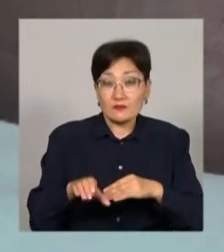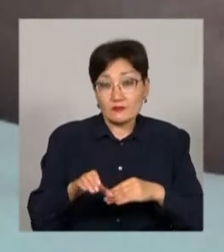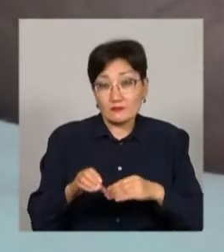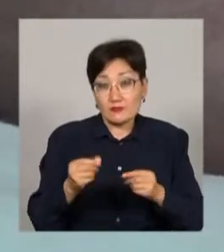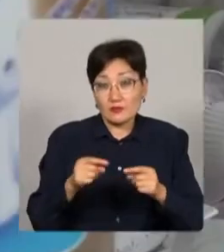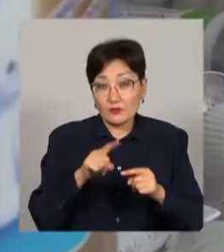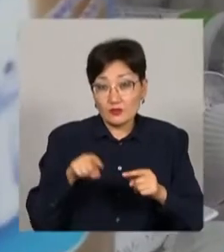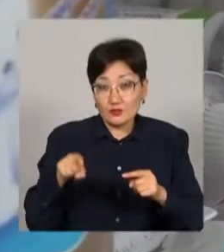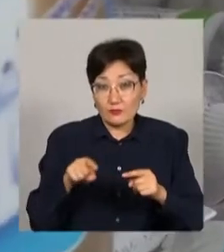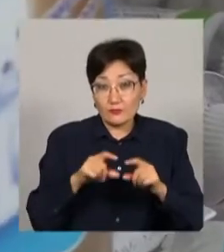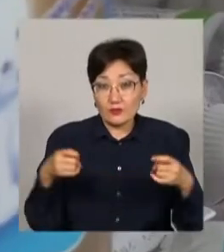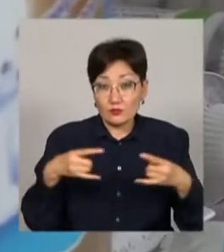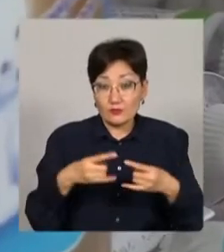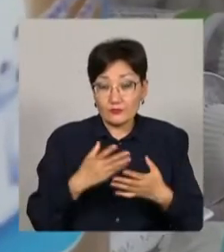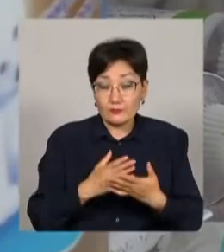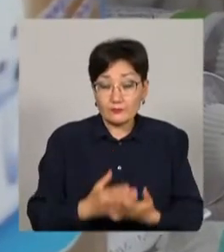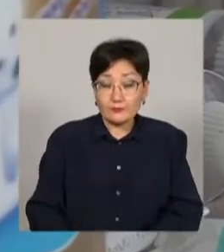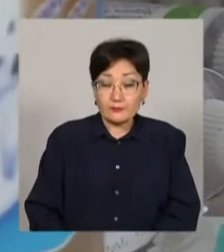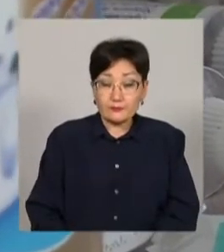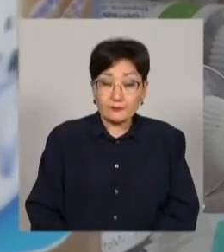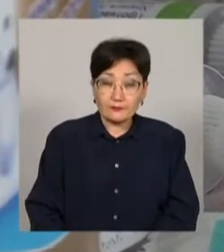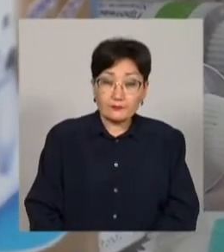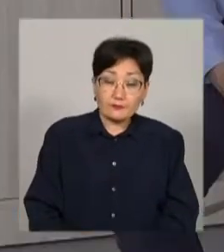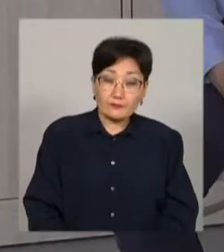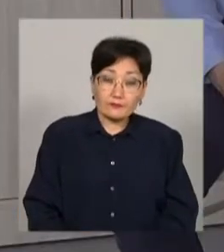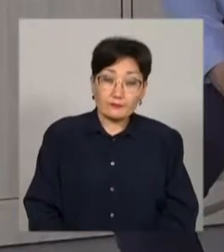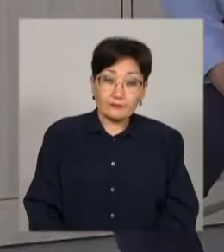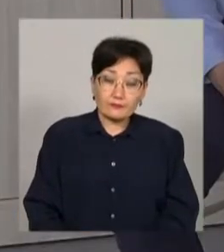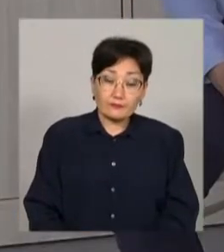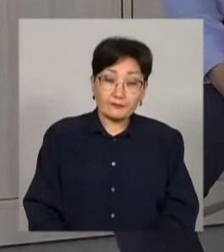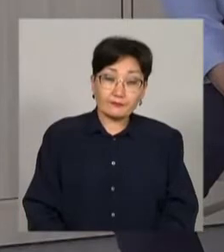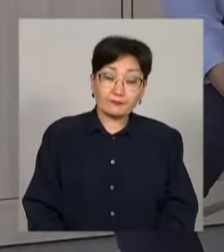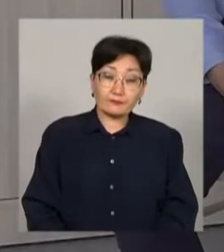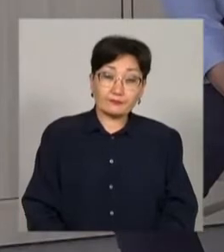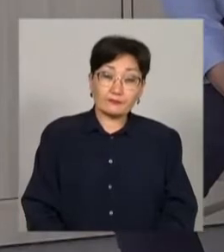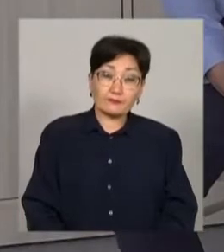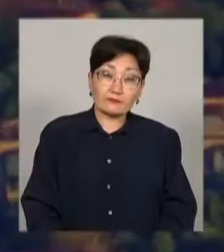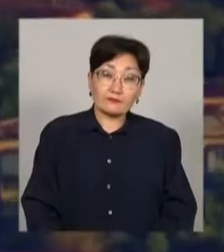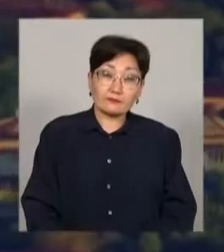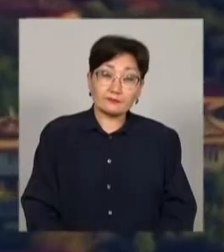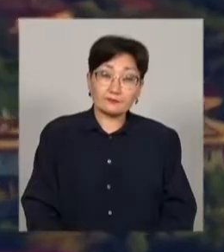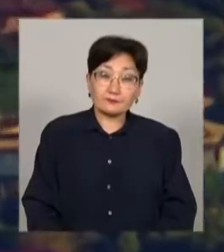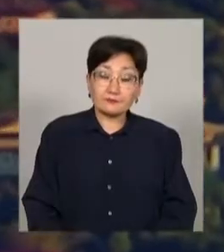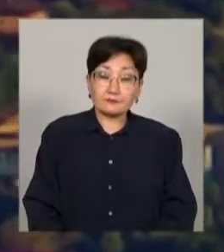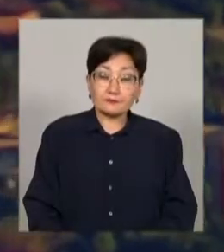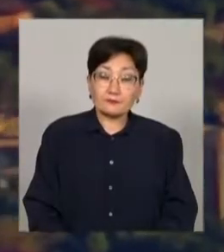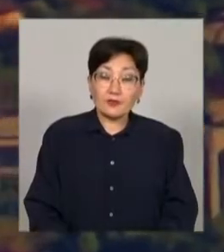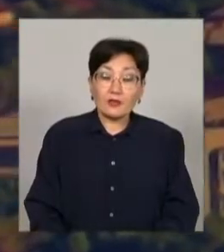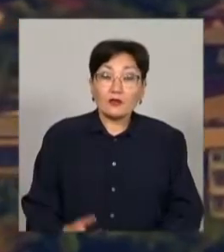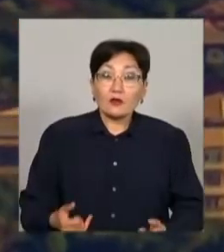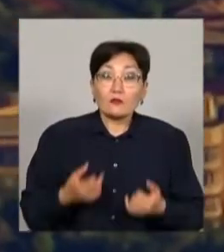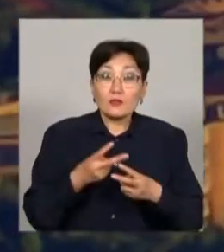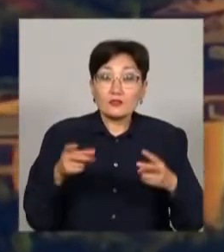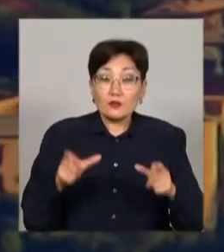Реквизиты указаны на экране. Дамир Анитов, Улагат Аргын, Сагындыкнар Рыков, телеканал «Алматы». Уважаемые